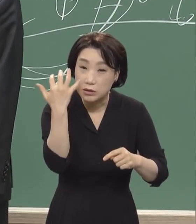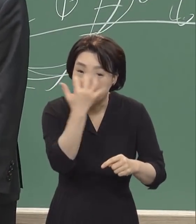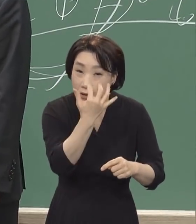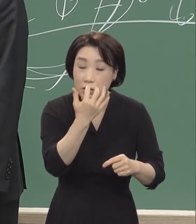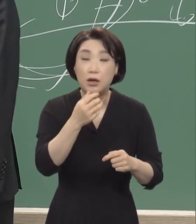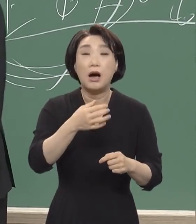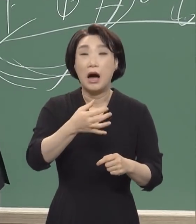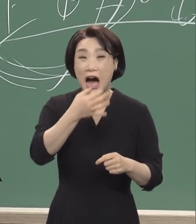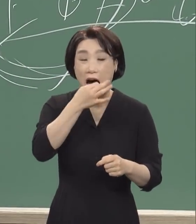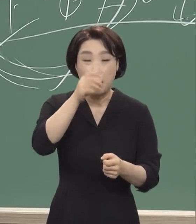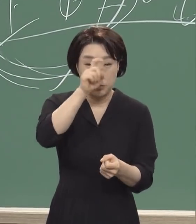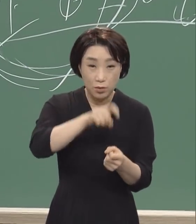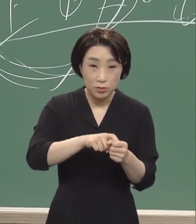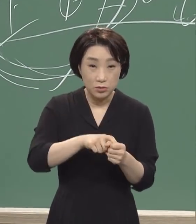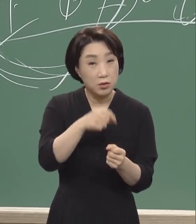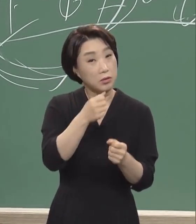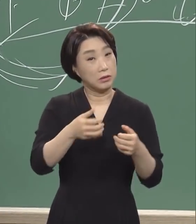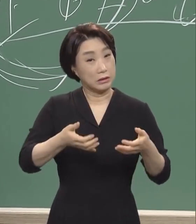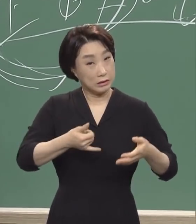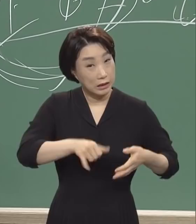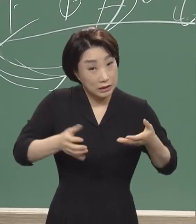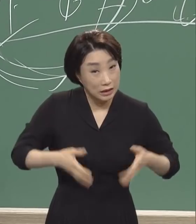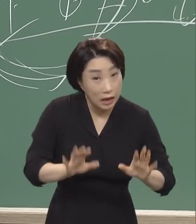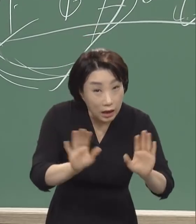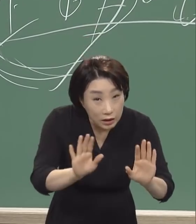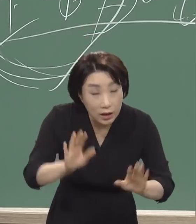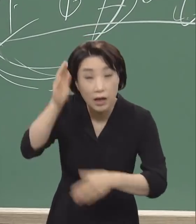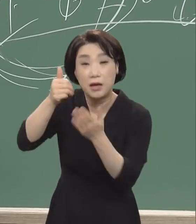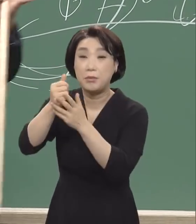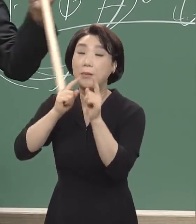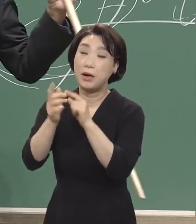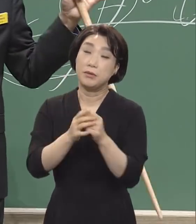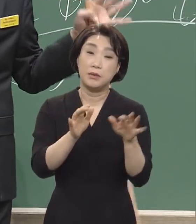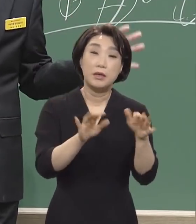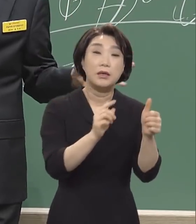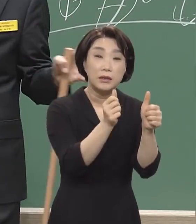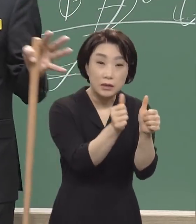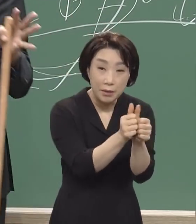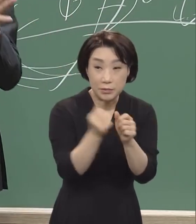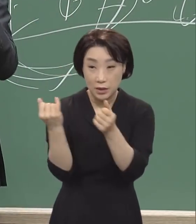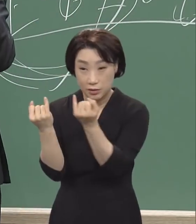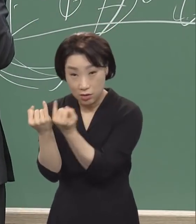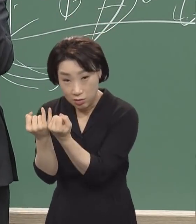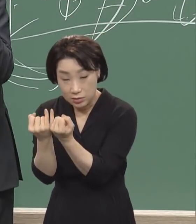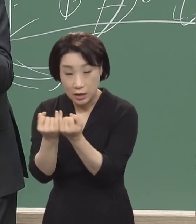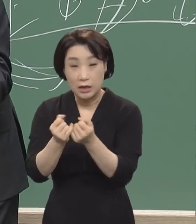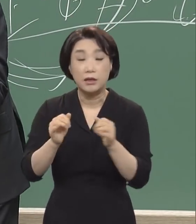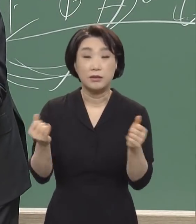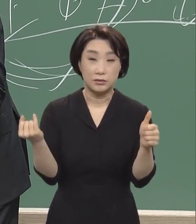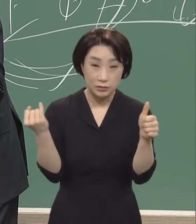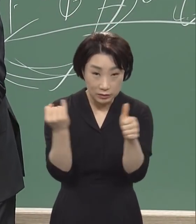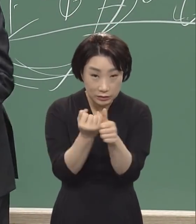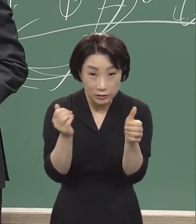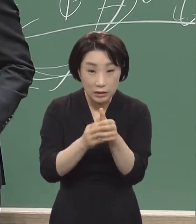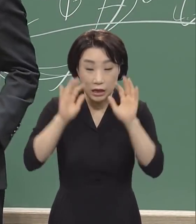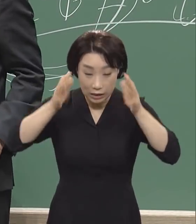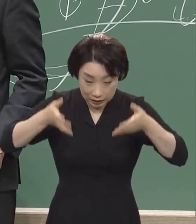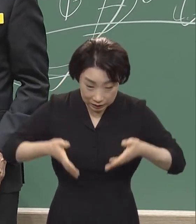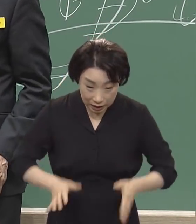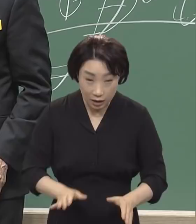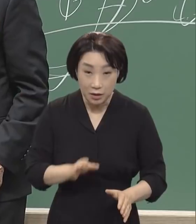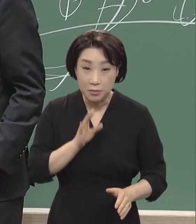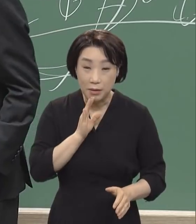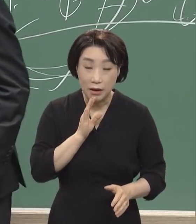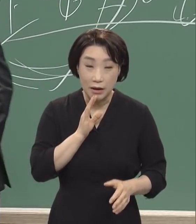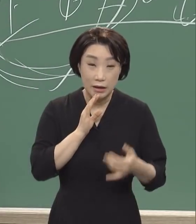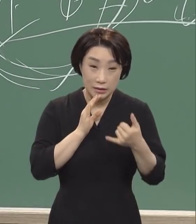욕구에 의해서 생산되는 것이 아니라 하나님이 남자와 여자를 통해서 아기를 낳게 만들어서 그래서